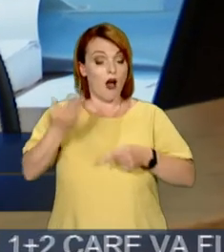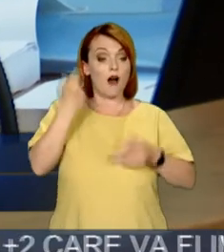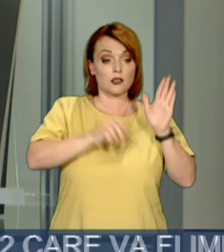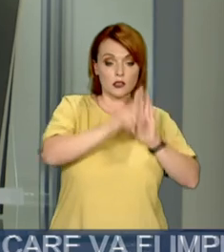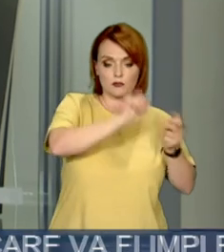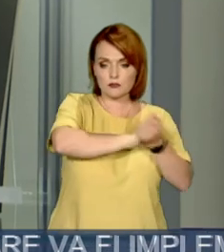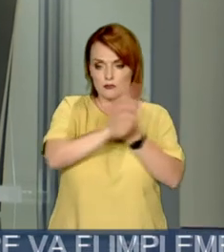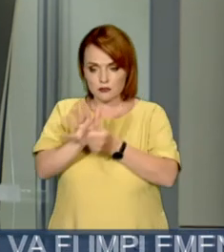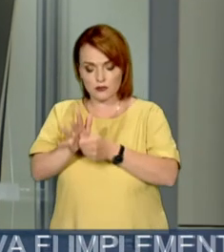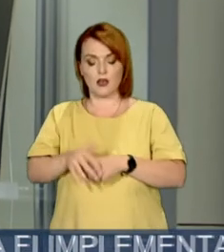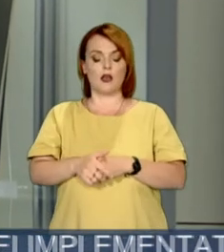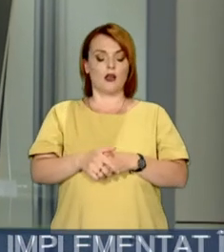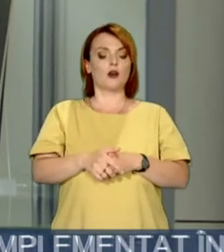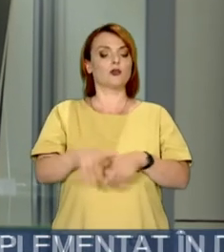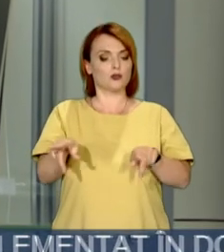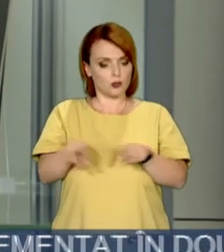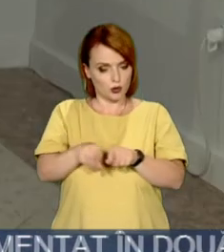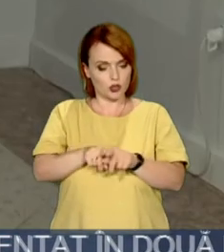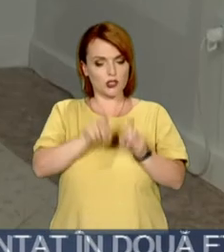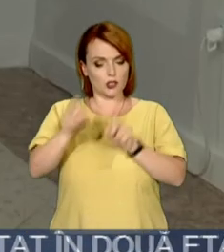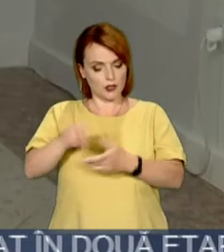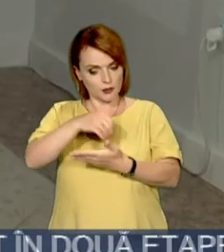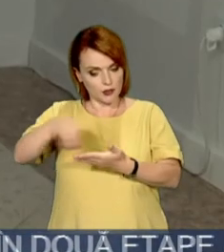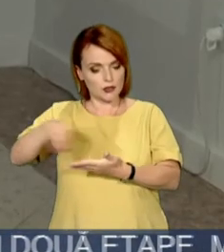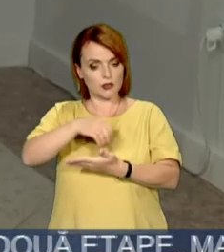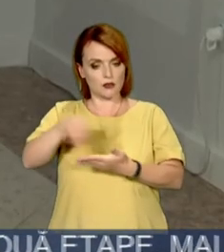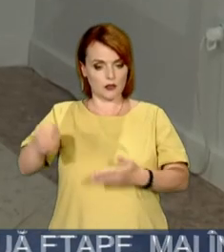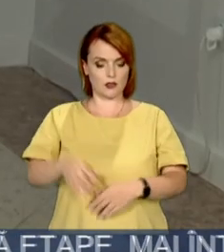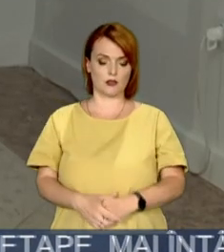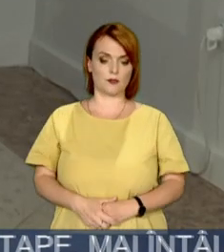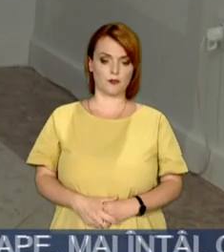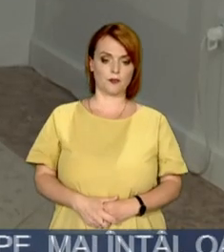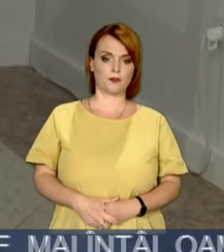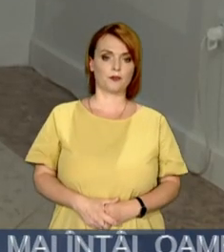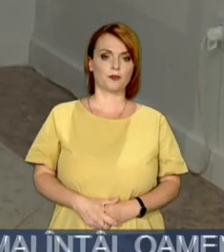lucrează la cartea intitulată Singurătatea furată, jurnal de carantină cu Albert Camus.